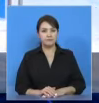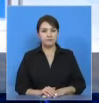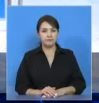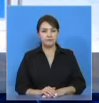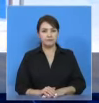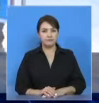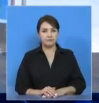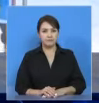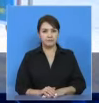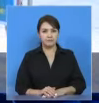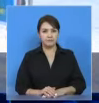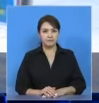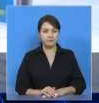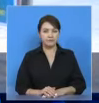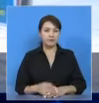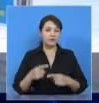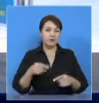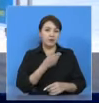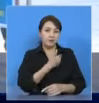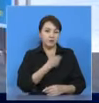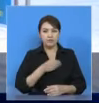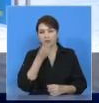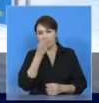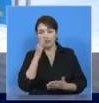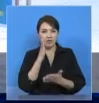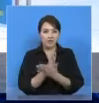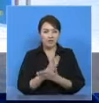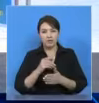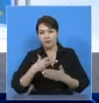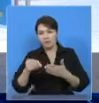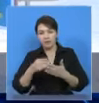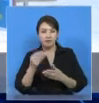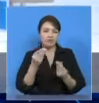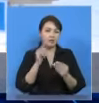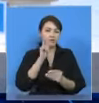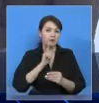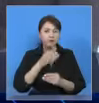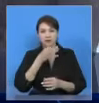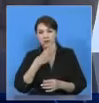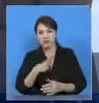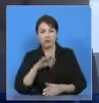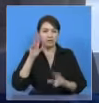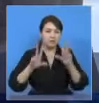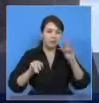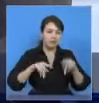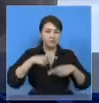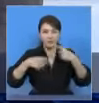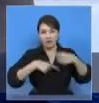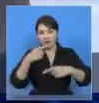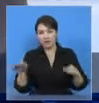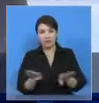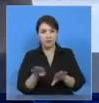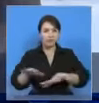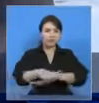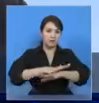товар ладонного какие хочешь продукты есть народ берет цены доступные все нравится надеемся что и в дальнейшем будут такие